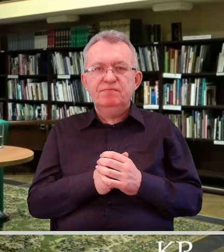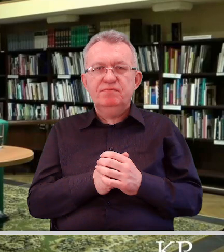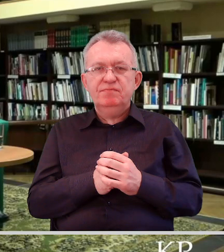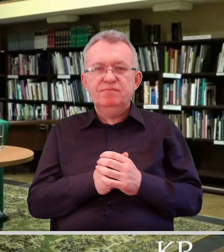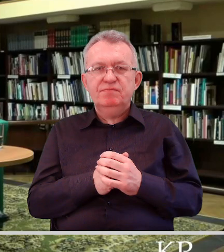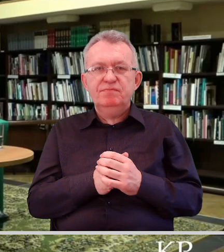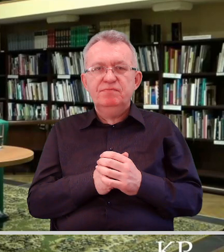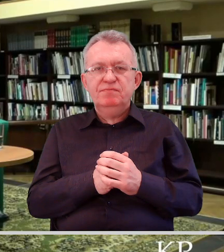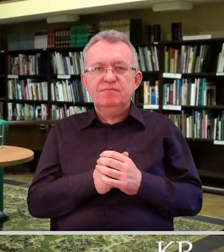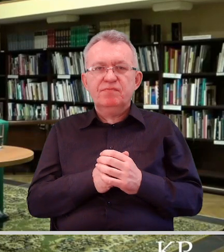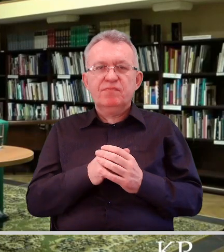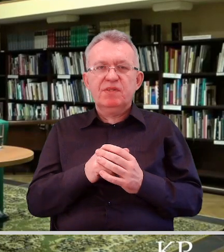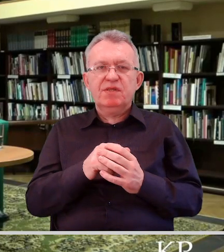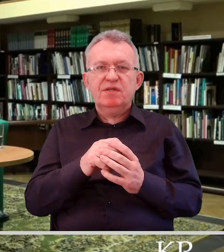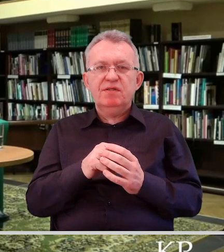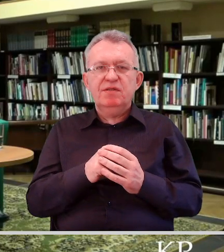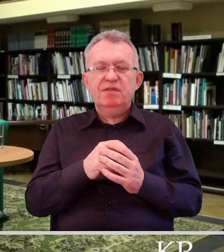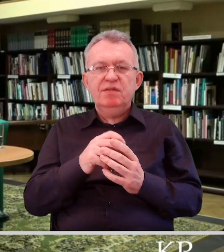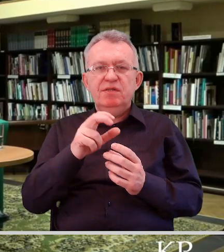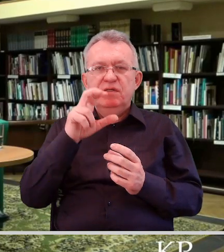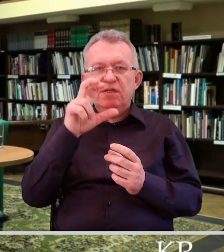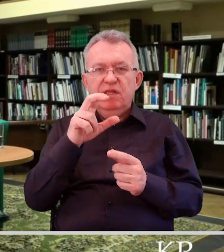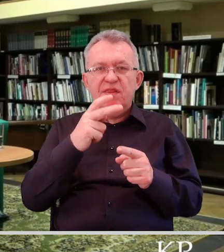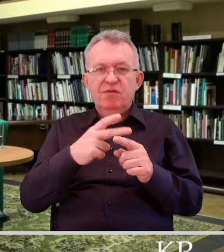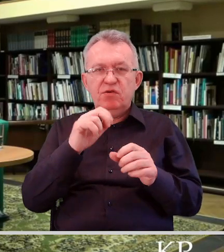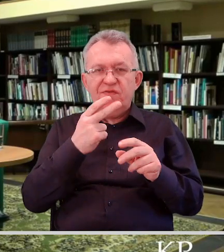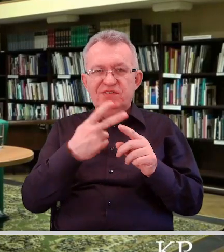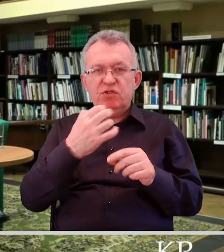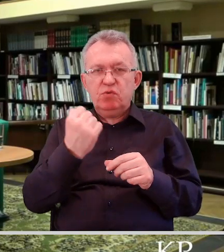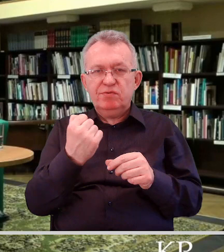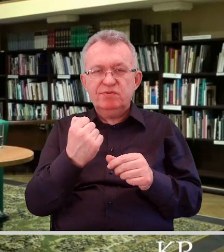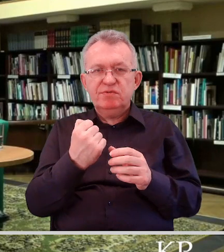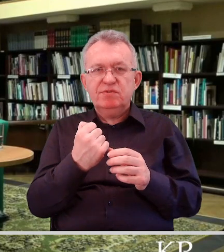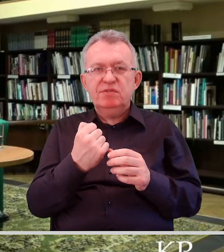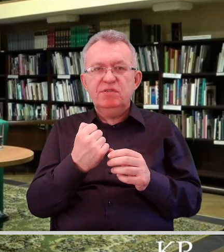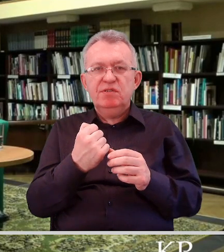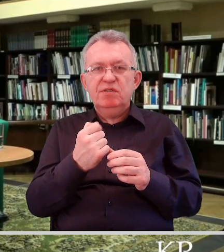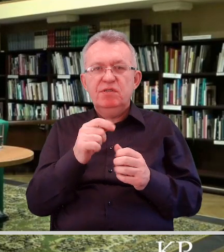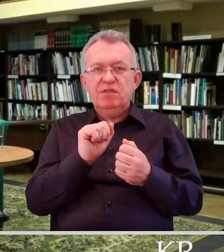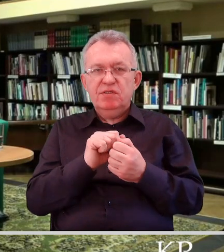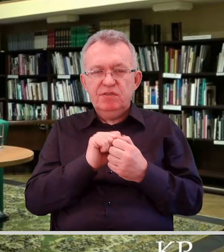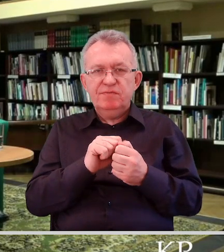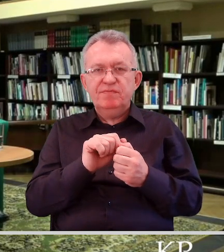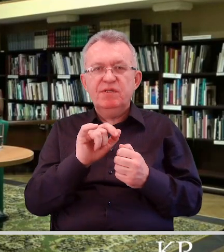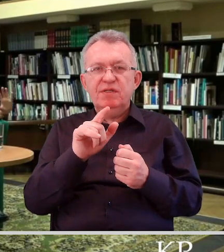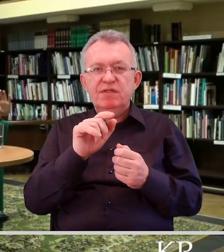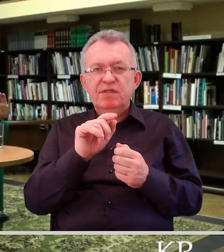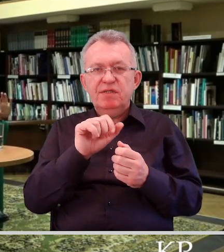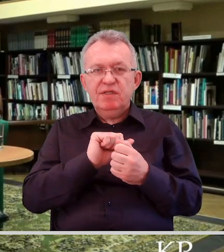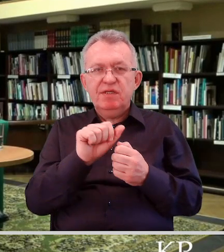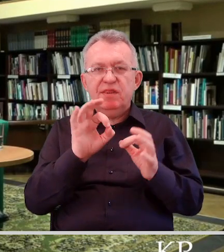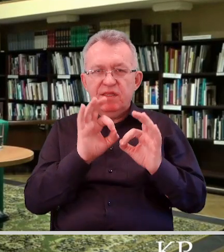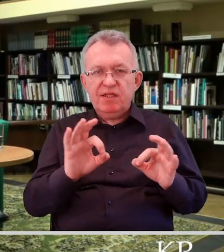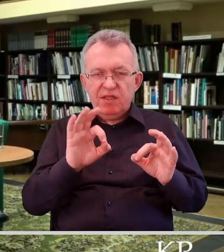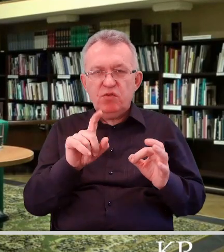Krótki, H24 po prostu, czyli 24 godziny. Także on się odnosi właśnie, jakąś aluzją jest delikatną